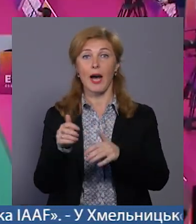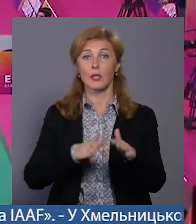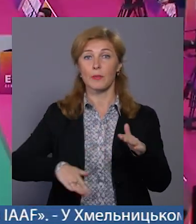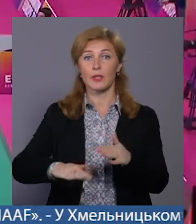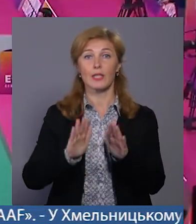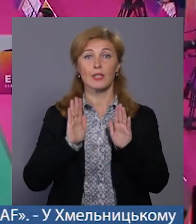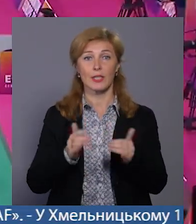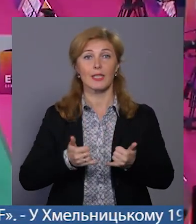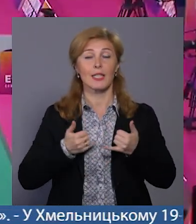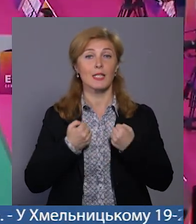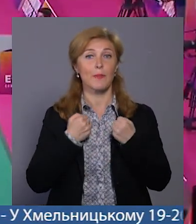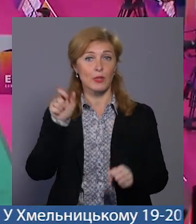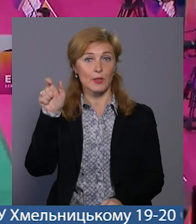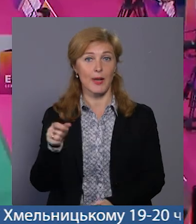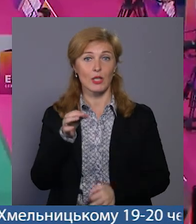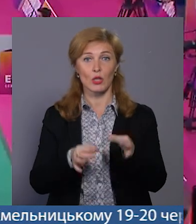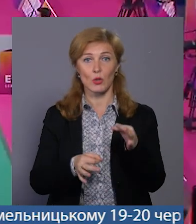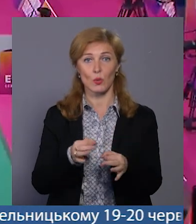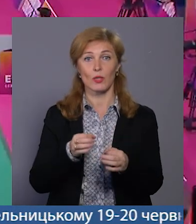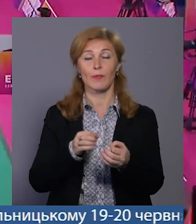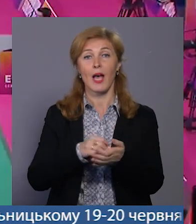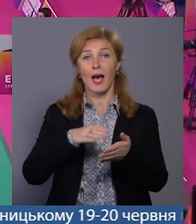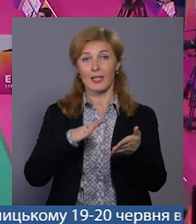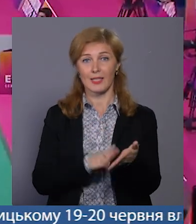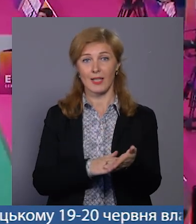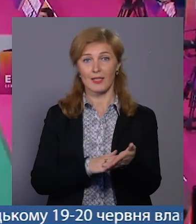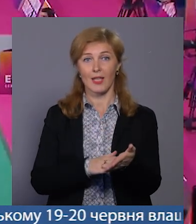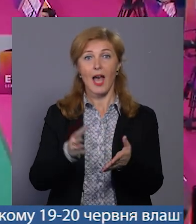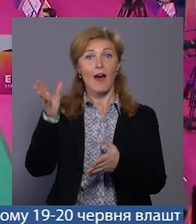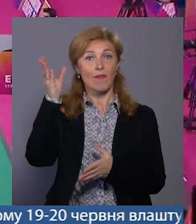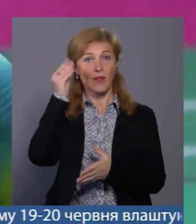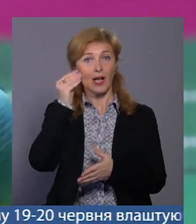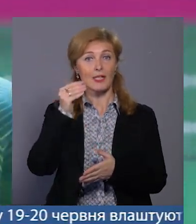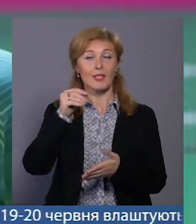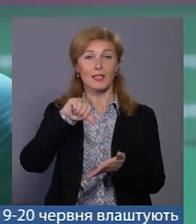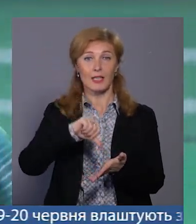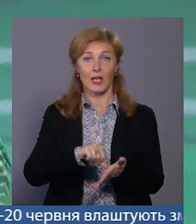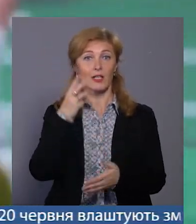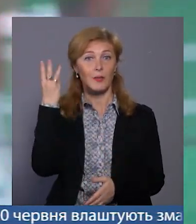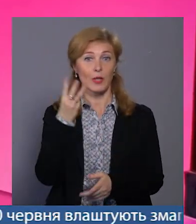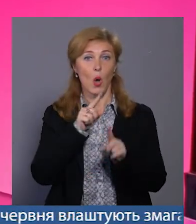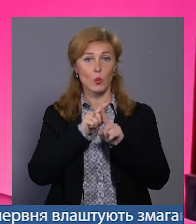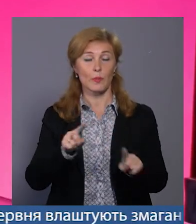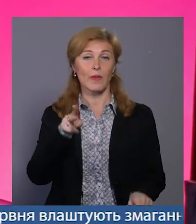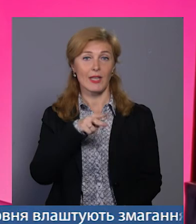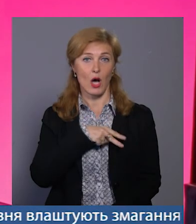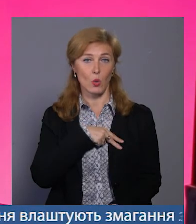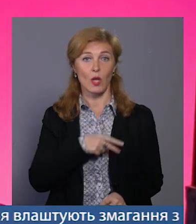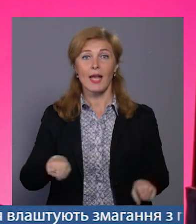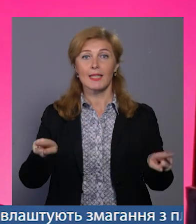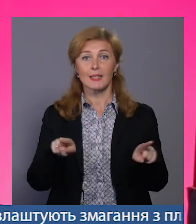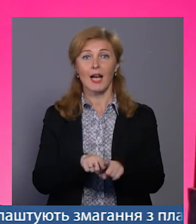для спортсменів та суддів національної атестації. Вразило делегатів з Хмельниччини особливе нагородження. Така